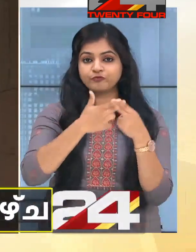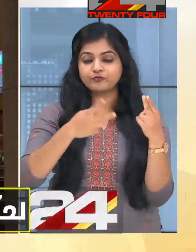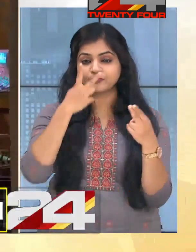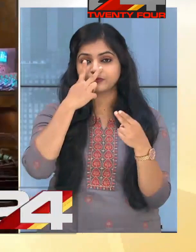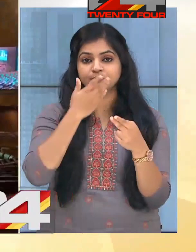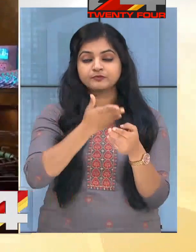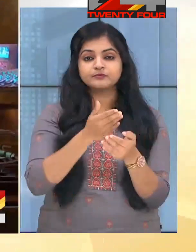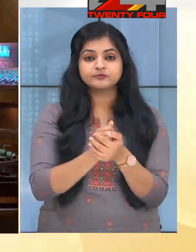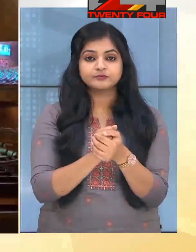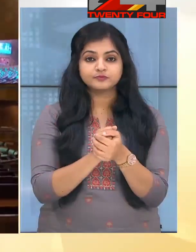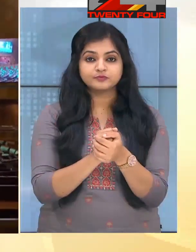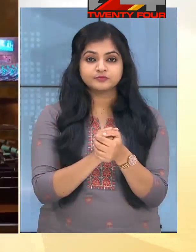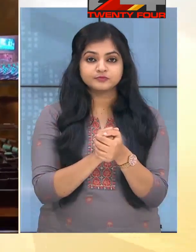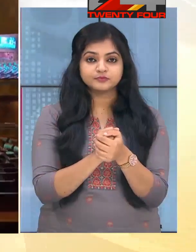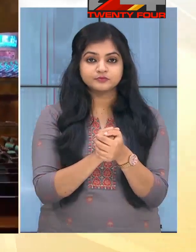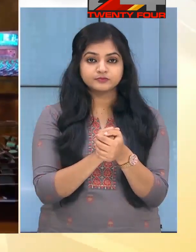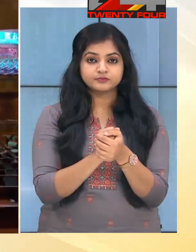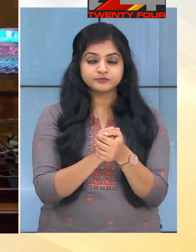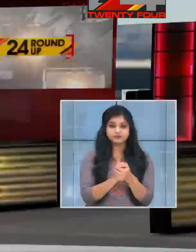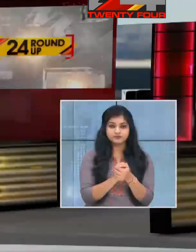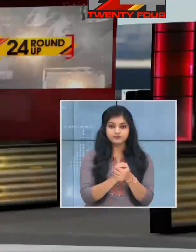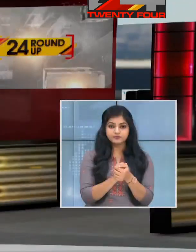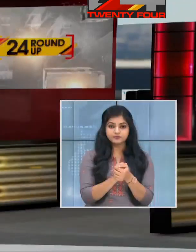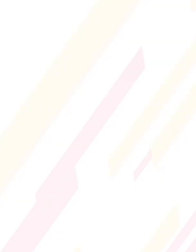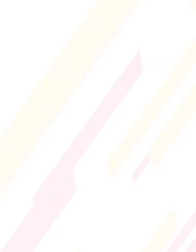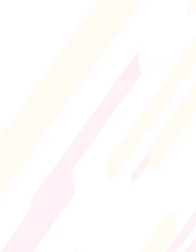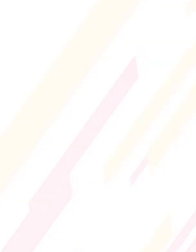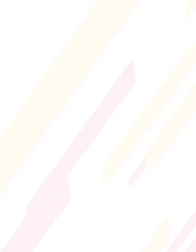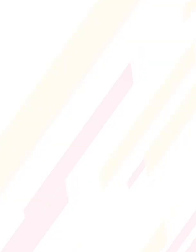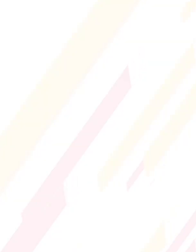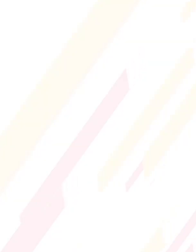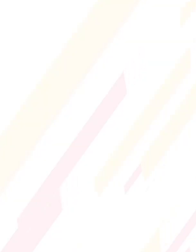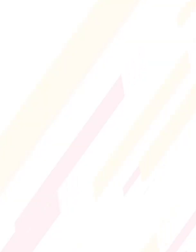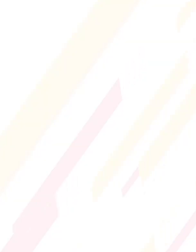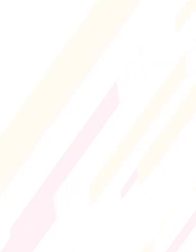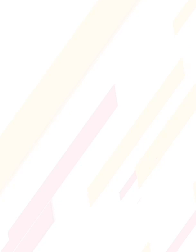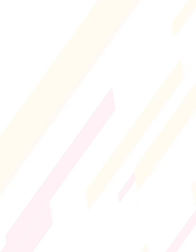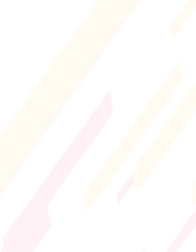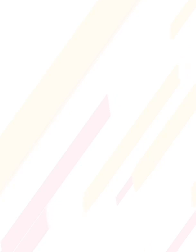നിന്നും ആശയം വ്യക്തമാകുന്നത്. ശരി, ആർ രാധാകൃഷ്ണനാണ് വിവരങ്ങൾ പങ്കുവച്ചത്.